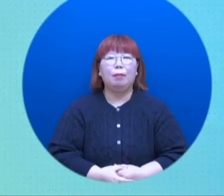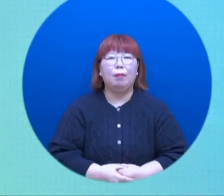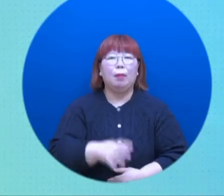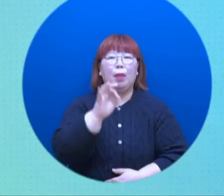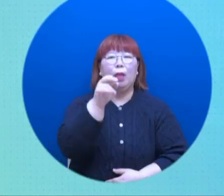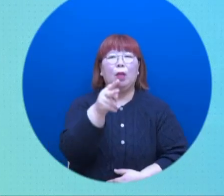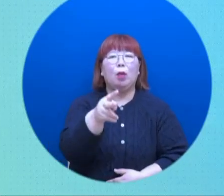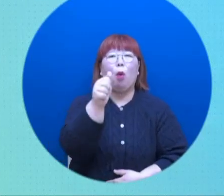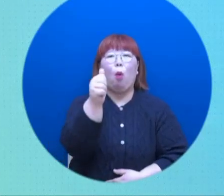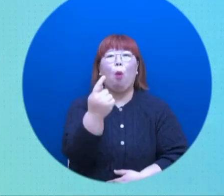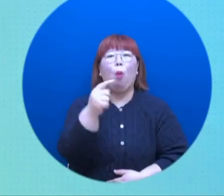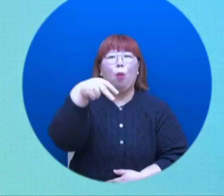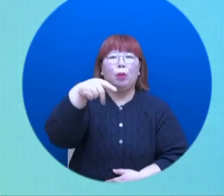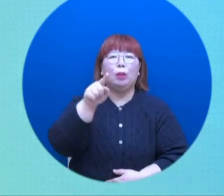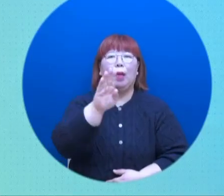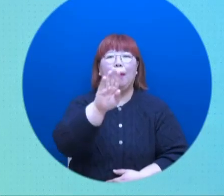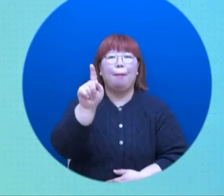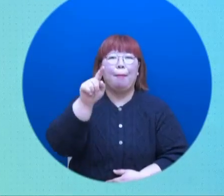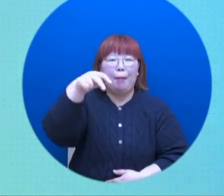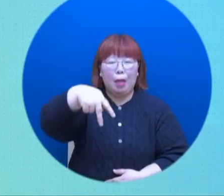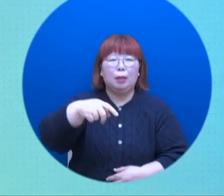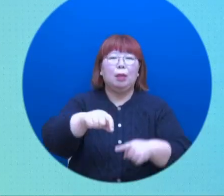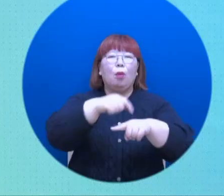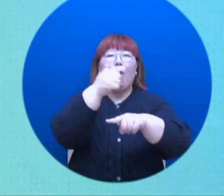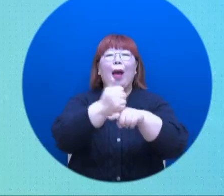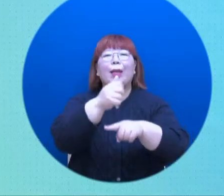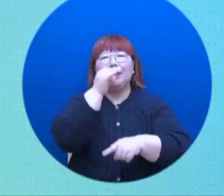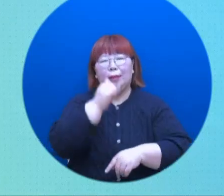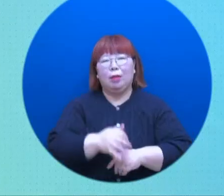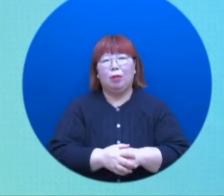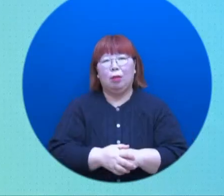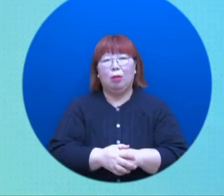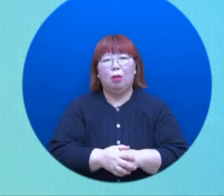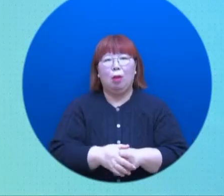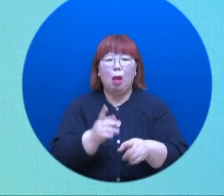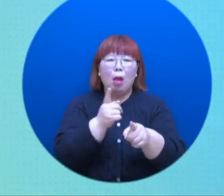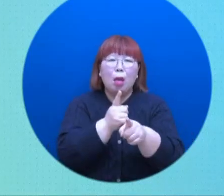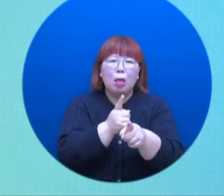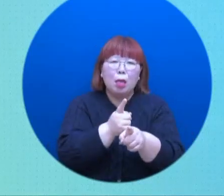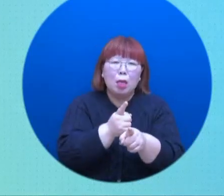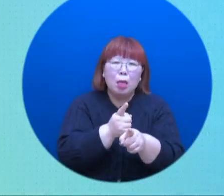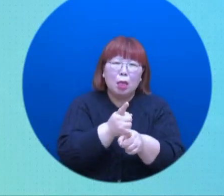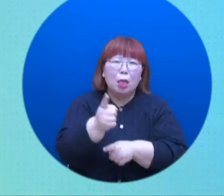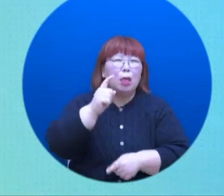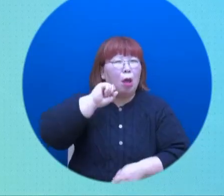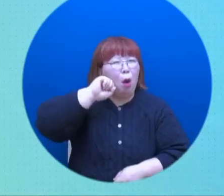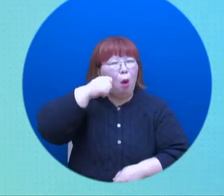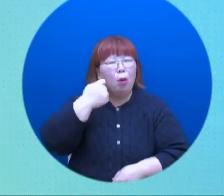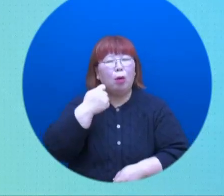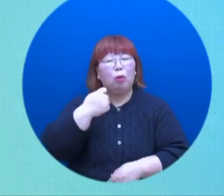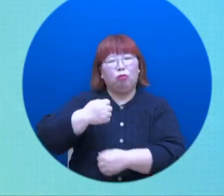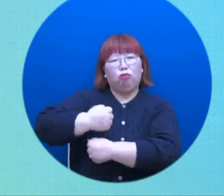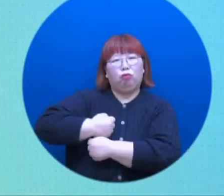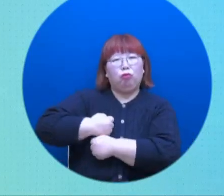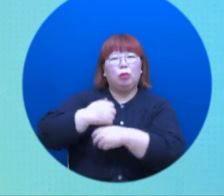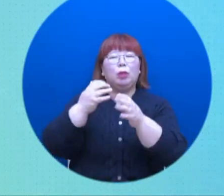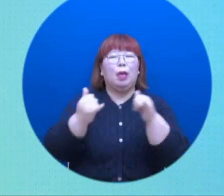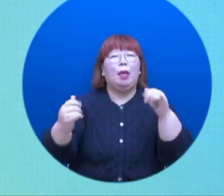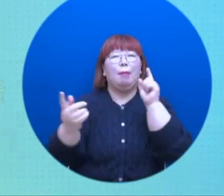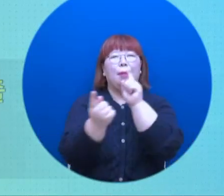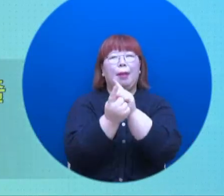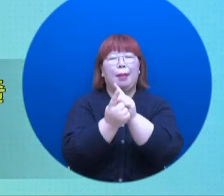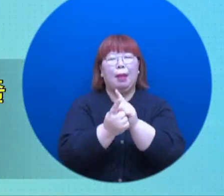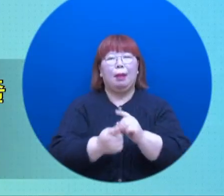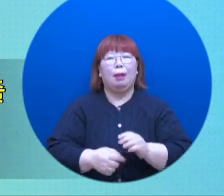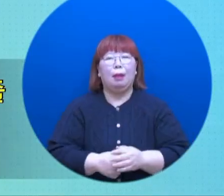여호사밧이라는 왕이 있어요. 그 왕이 이길 수 없는 군대 앞에 섭니다. 그때 이 왕이